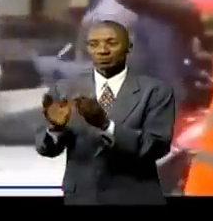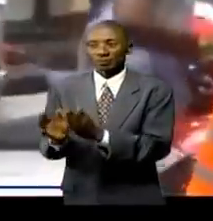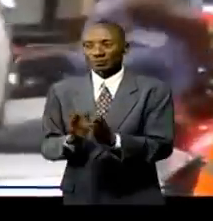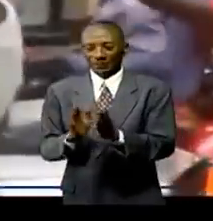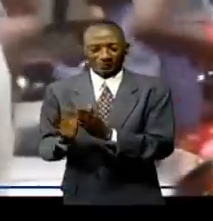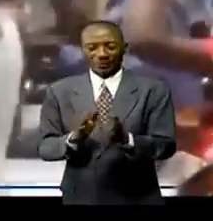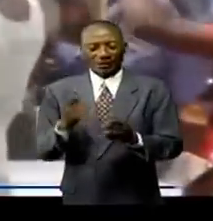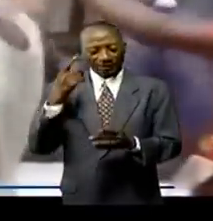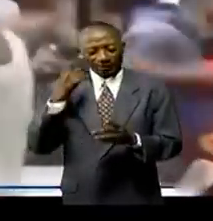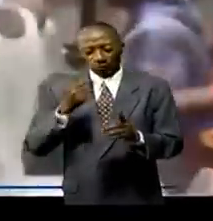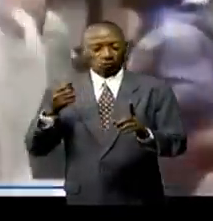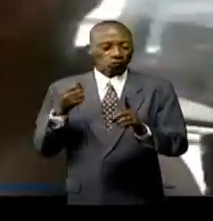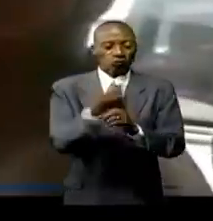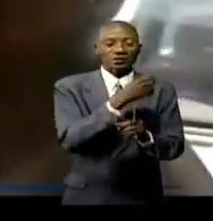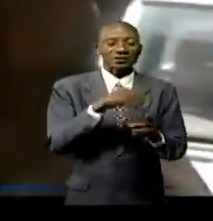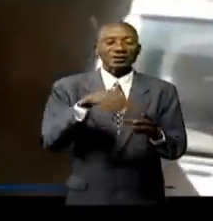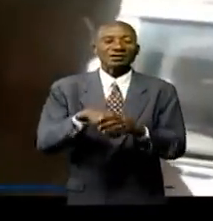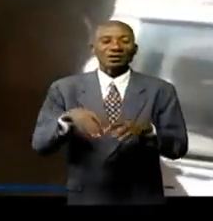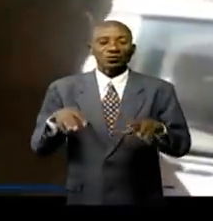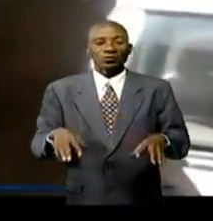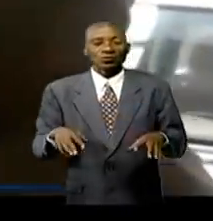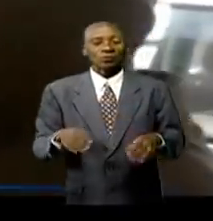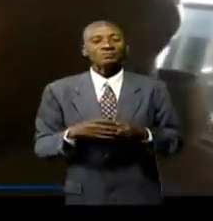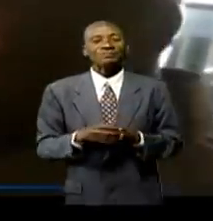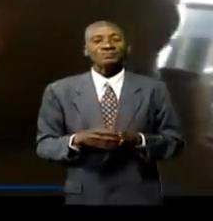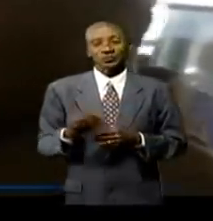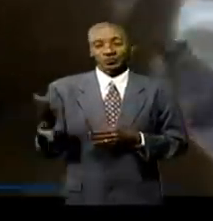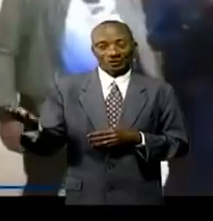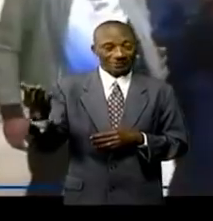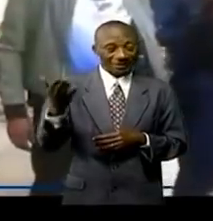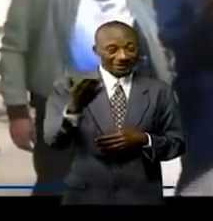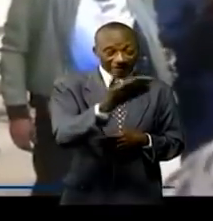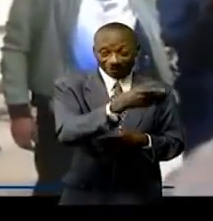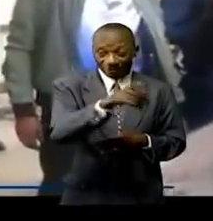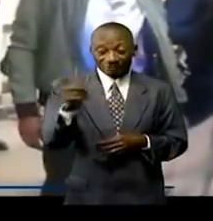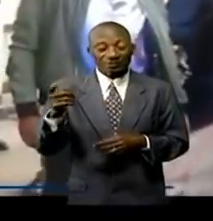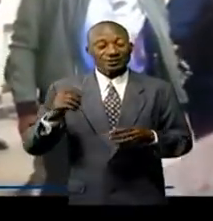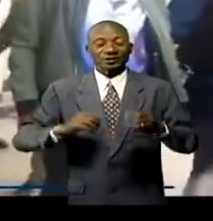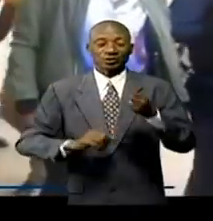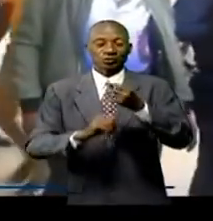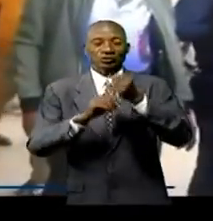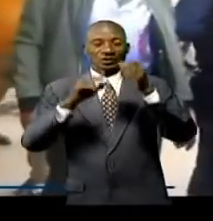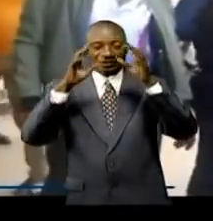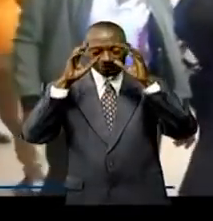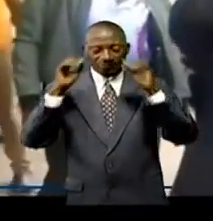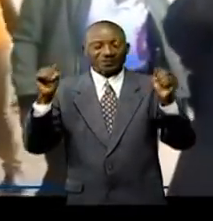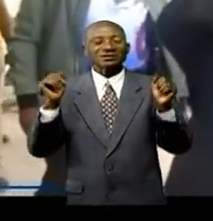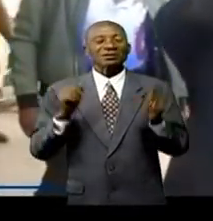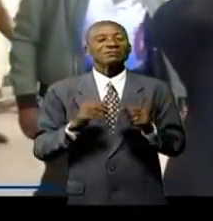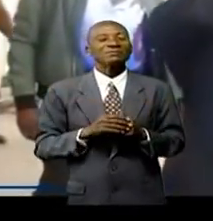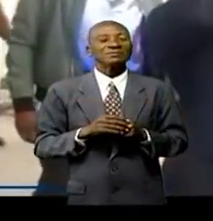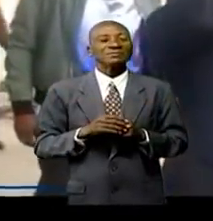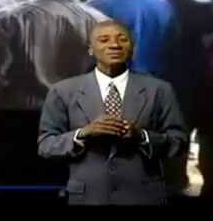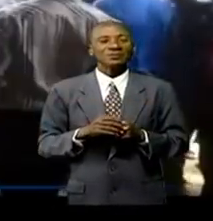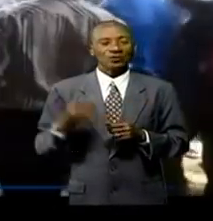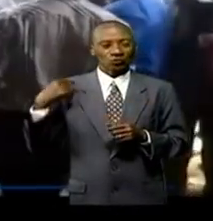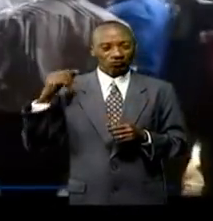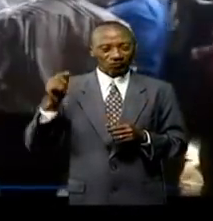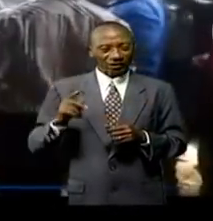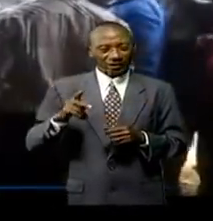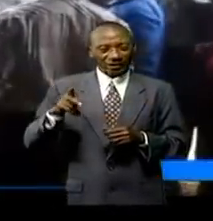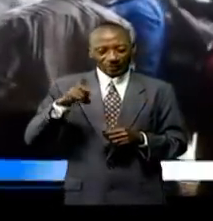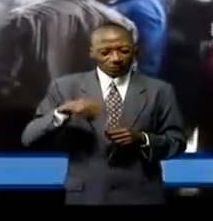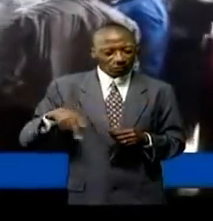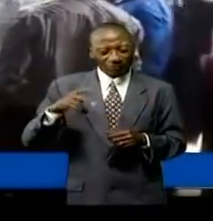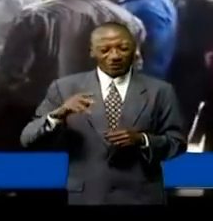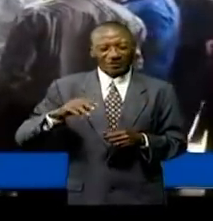Tout en invitant les Maniémiens à soutenir les chefs de l'État Félix-Antoine Tshisekedi Tshilombo, le gouverneur intérimaire d'Imaniema, le chef de